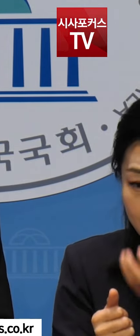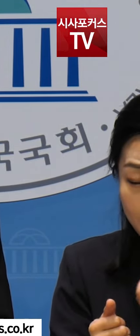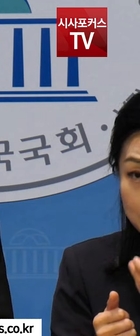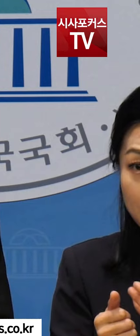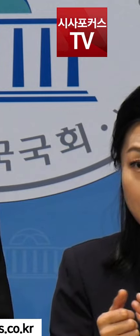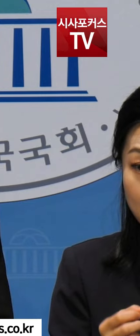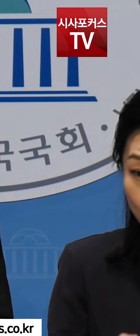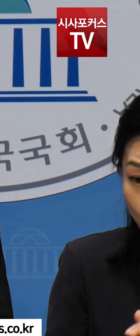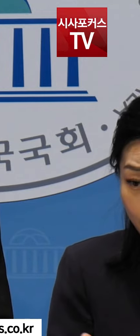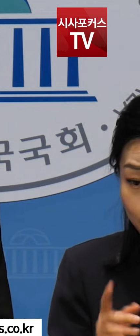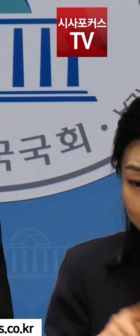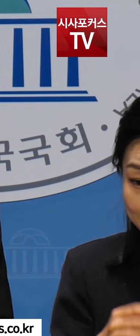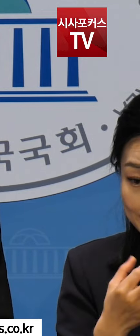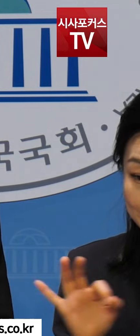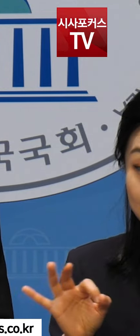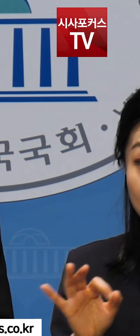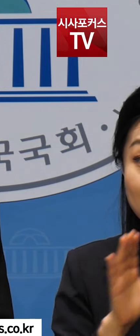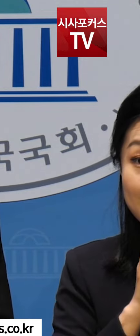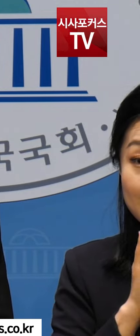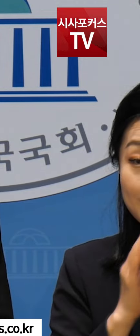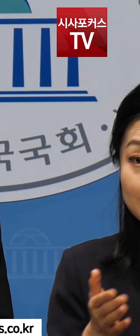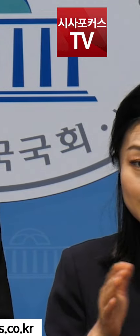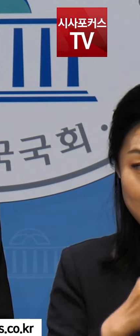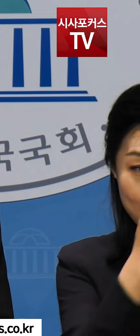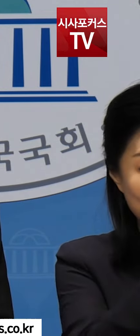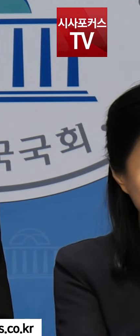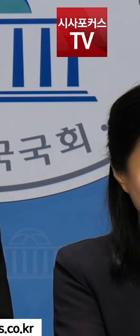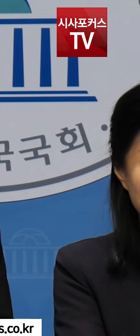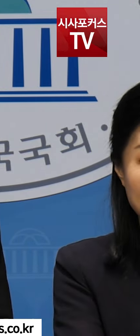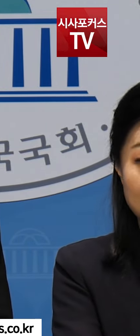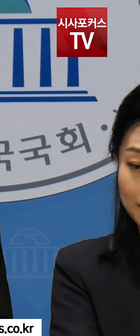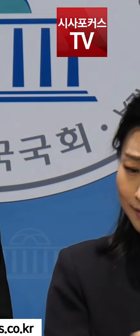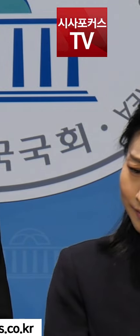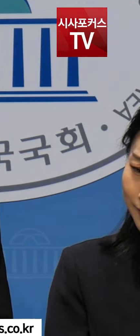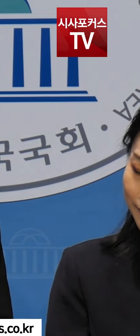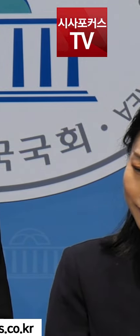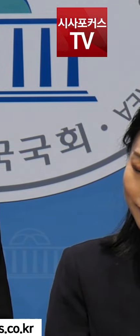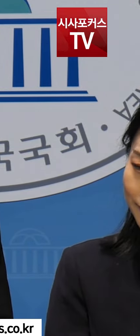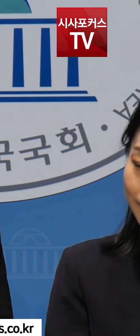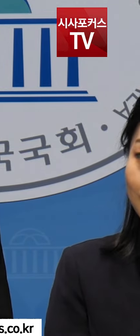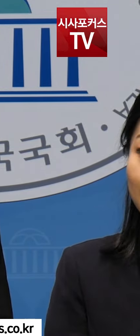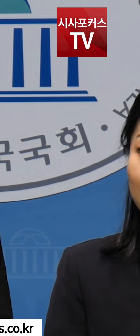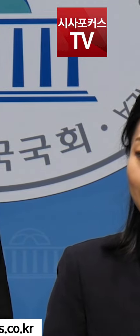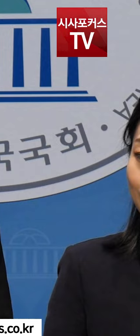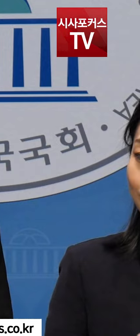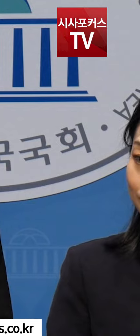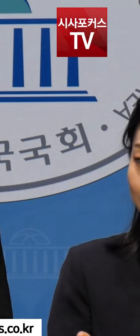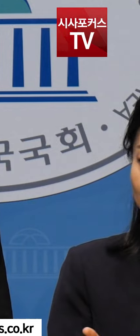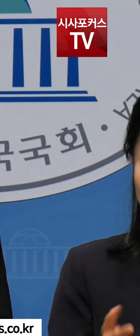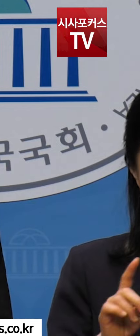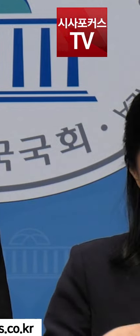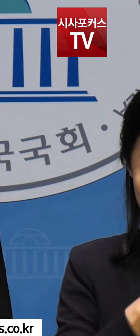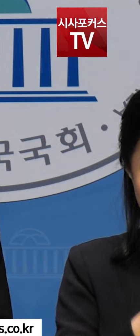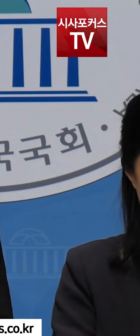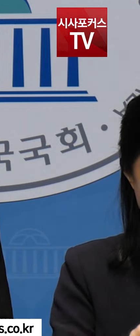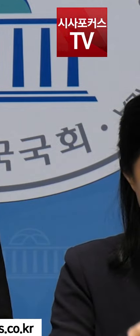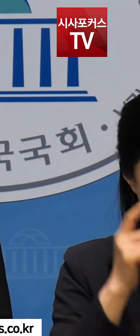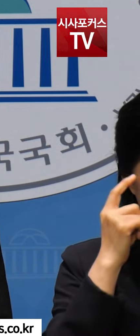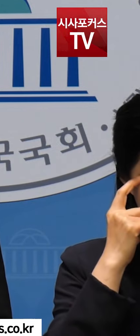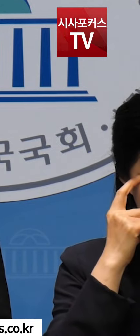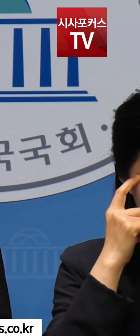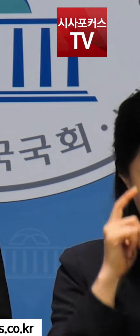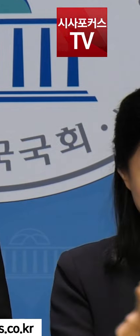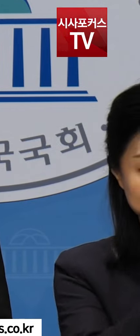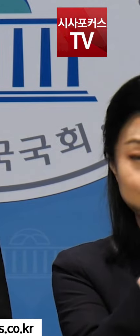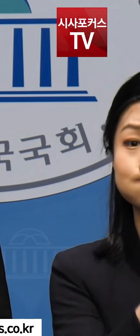뇌물 사실을 인정하면서도 검찰에서 제기를 하지 않았다는 불고불리의 원칙을 들면서